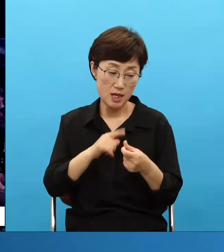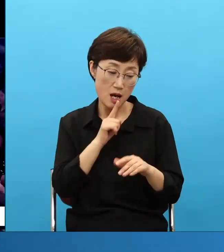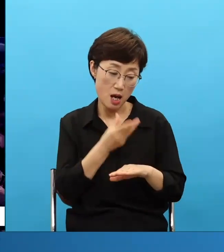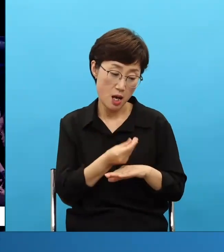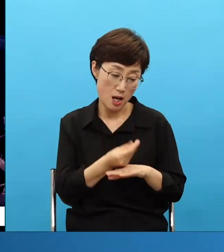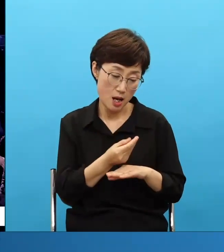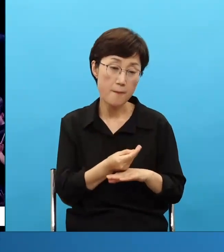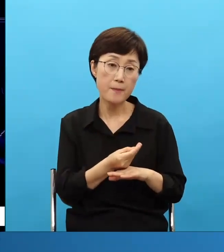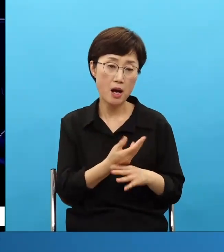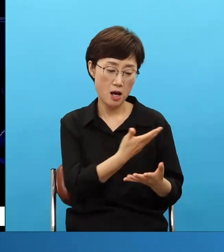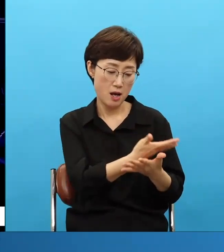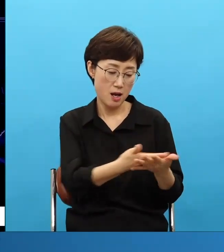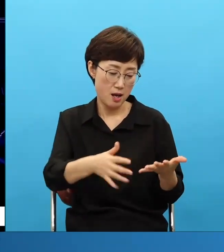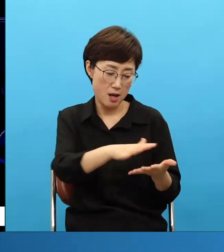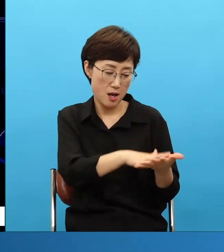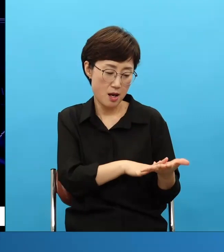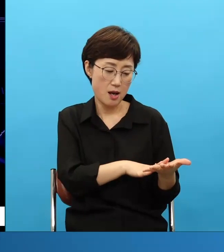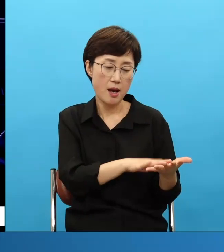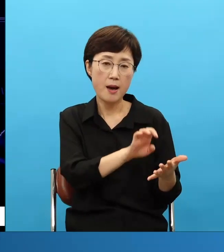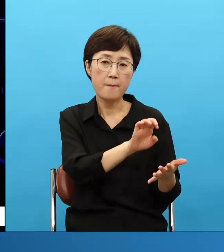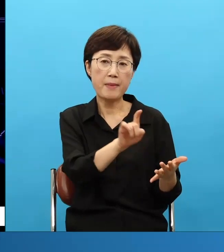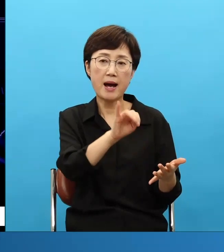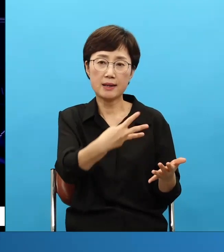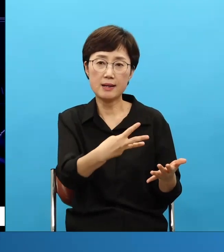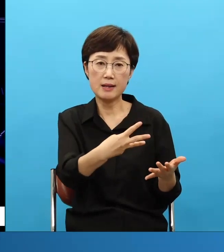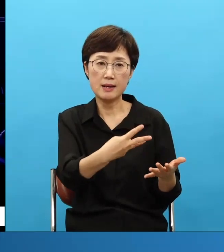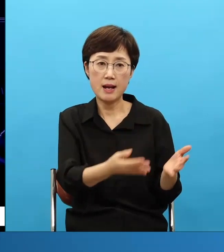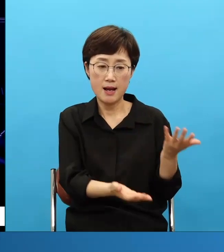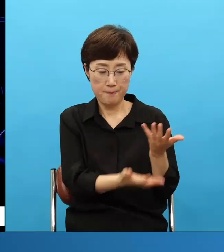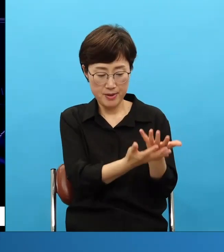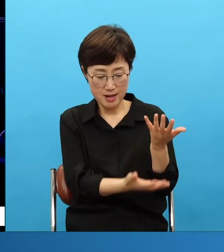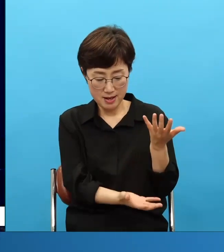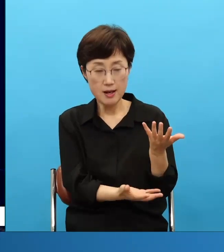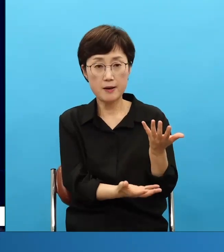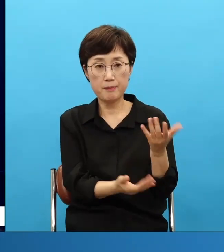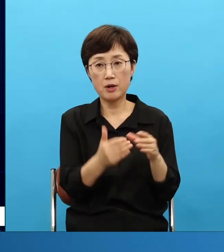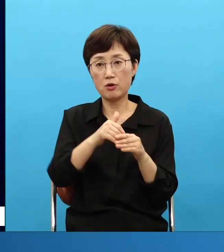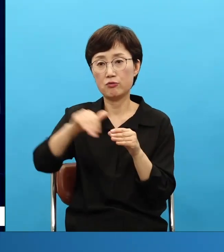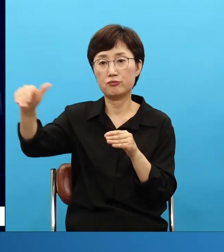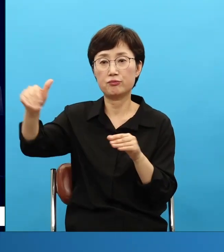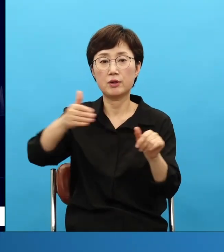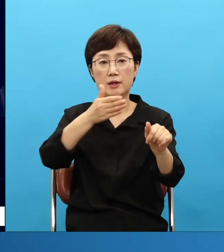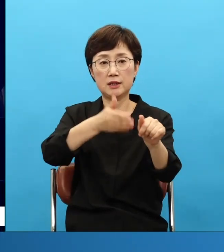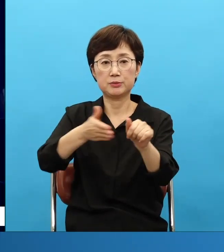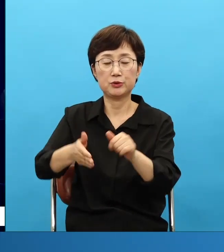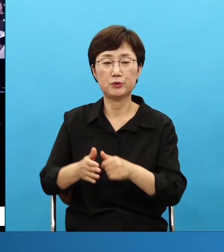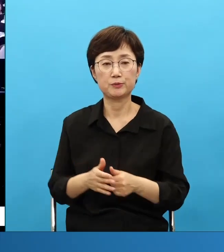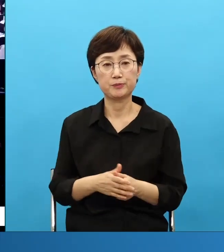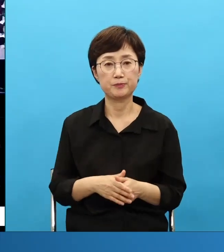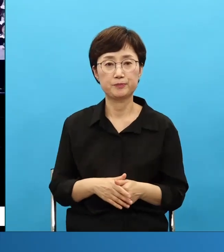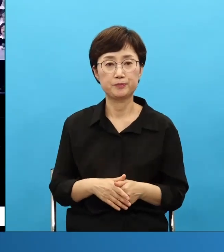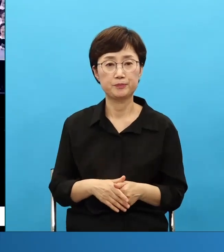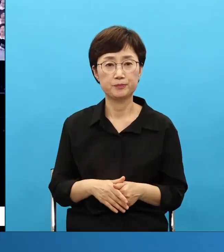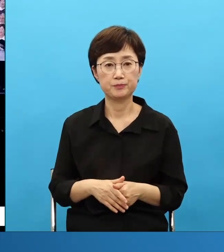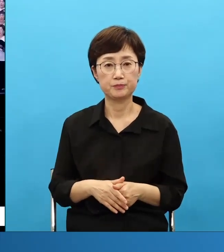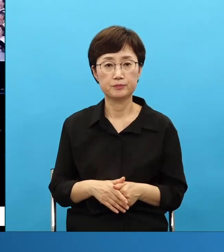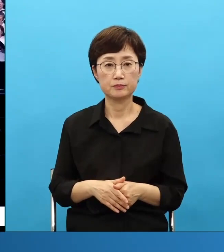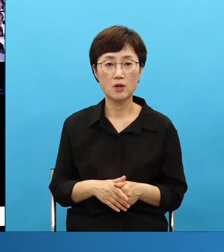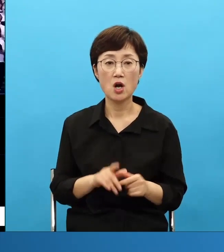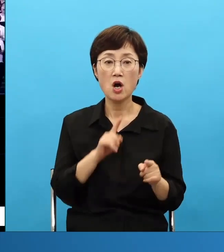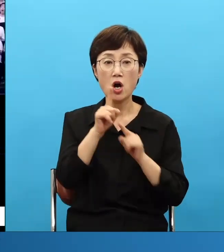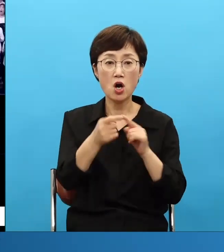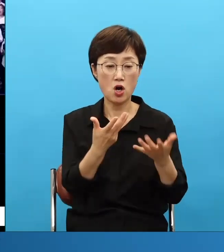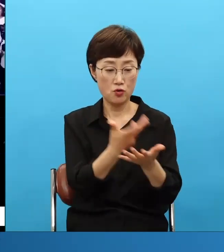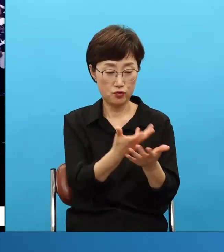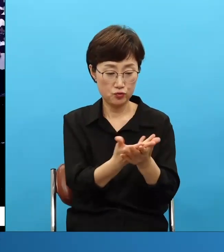악보 파일과 함께 이름과 직분, 교회와 연락처를 기재해 이메일로 보내면 됩니다. 신청서 및